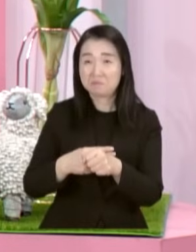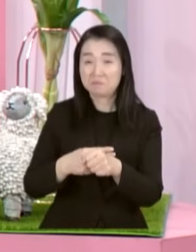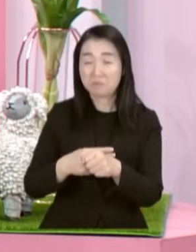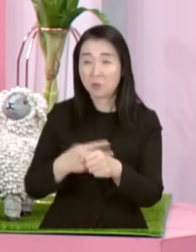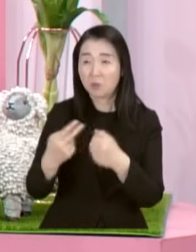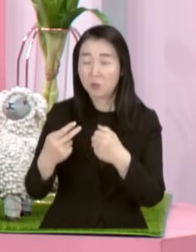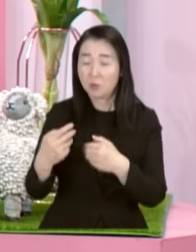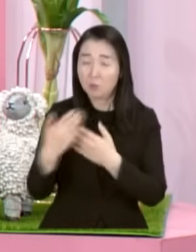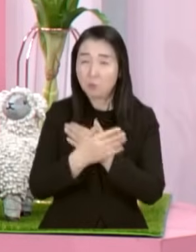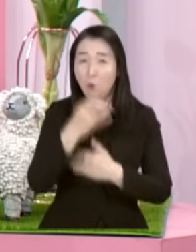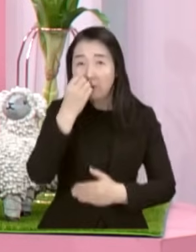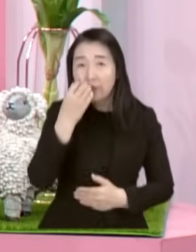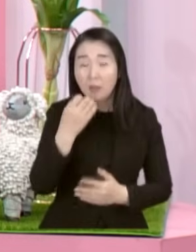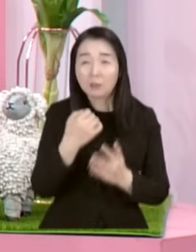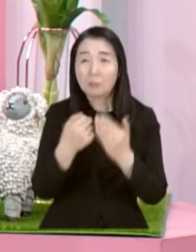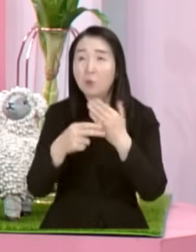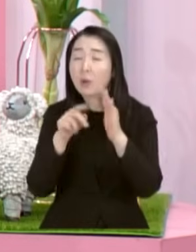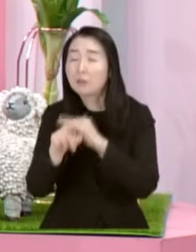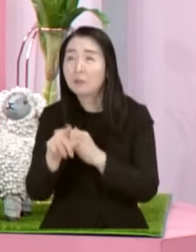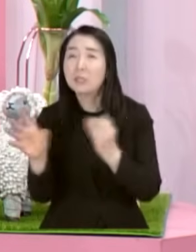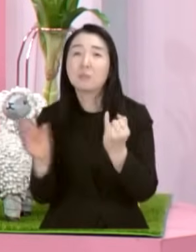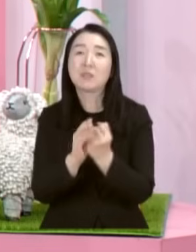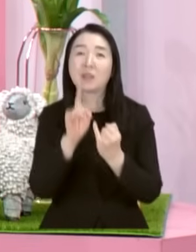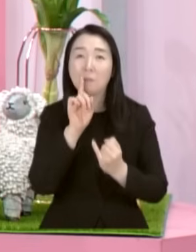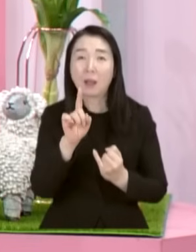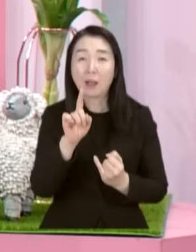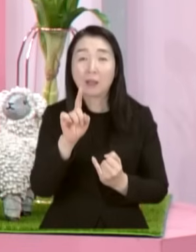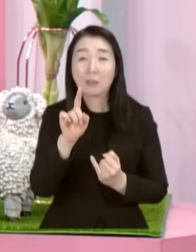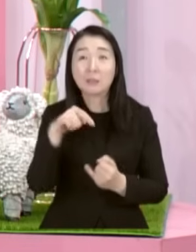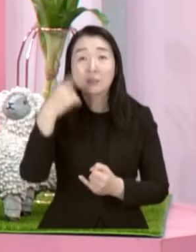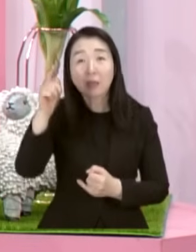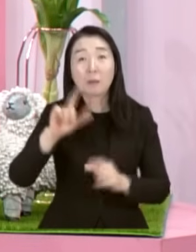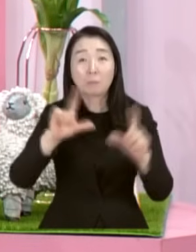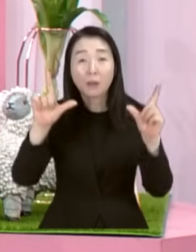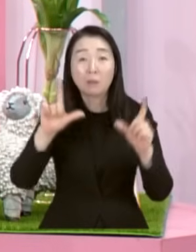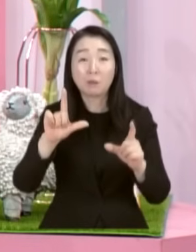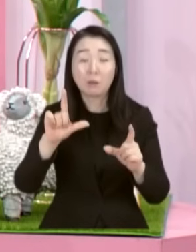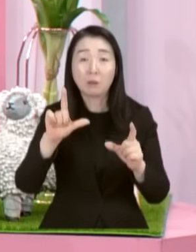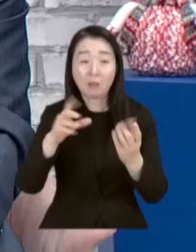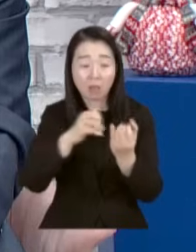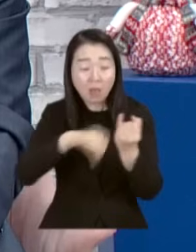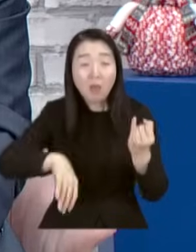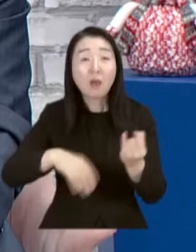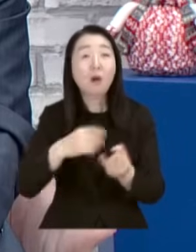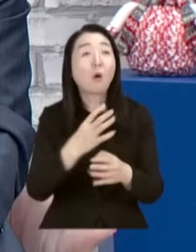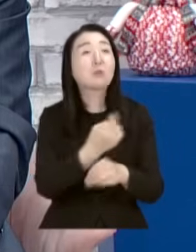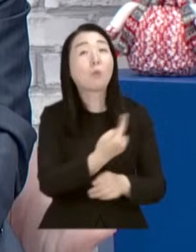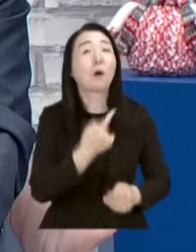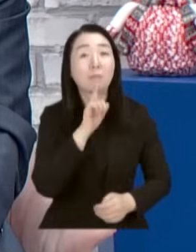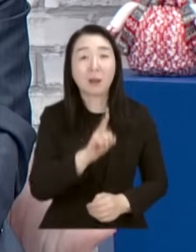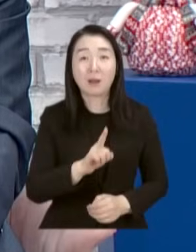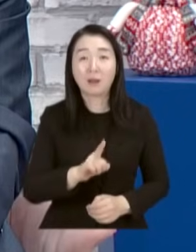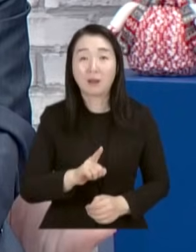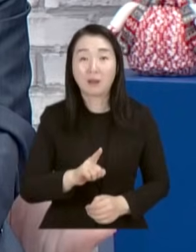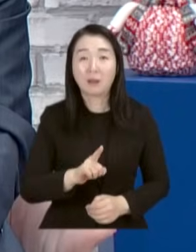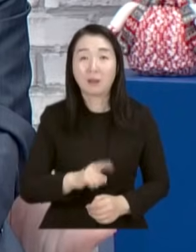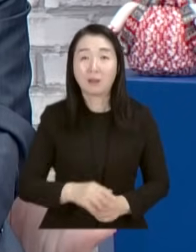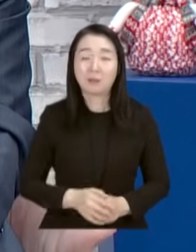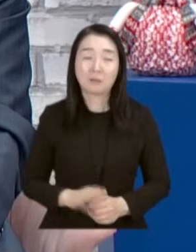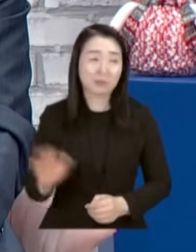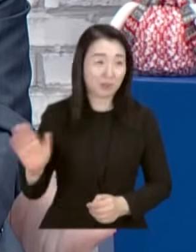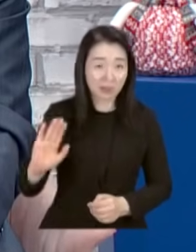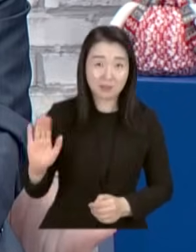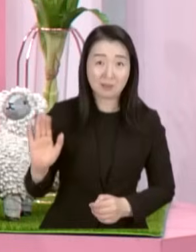갔더니 임신입니다 하고 다음 첫 마디가 언제 뛰러 오시겠어요? 그랬더래요. 아. 그 말에